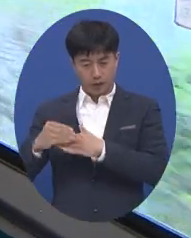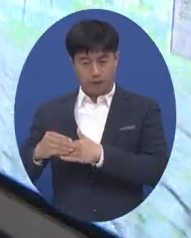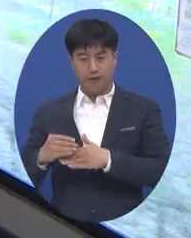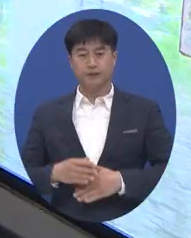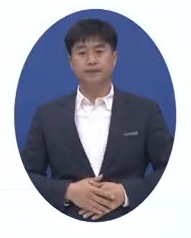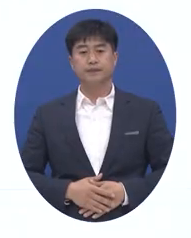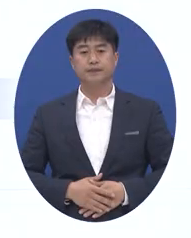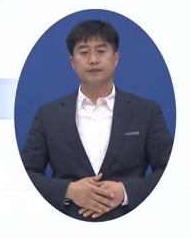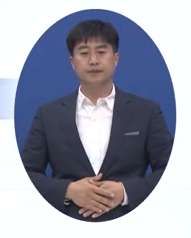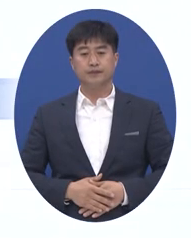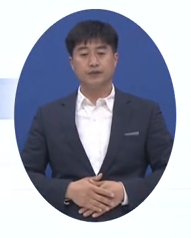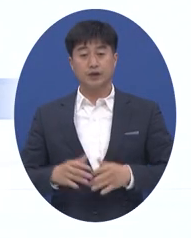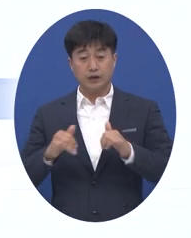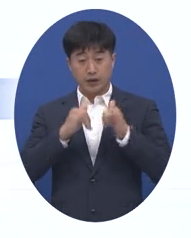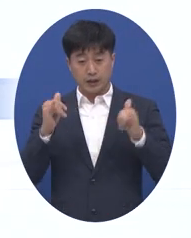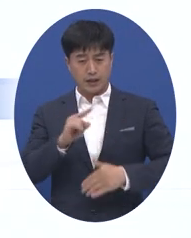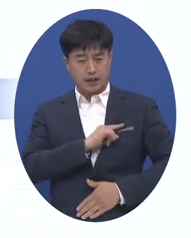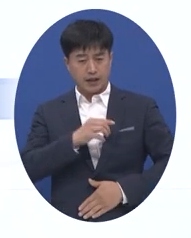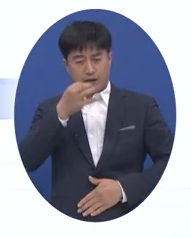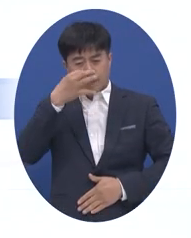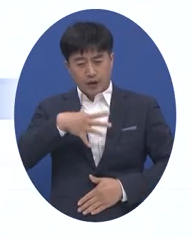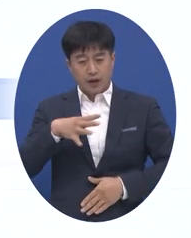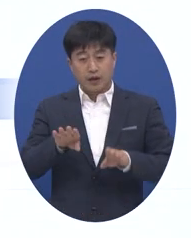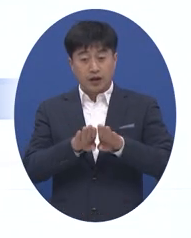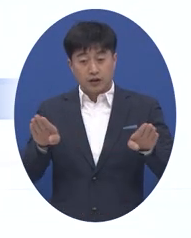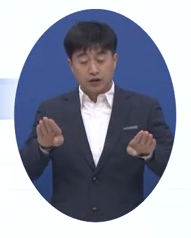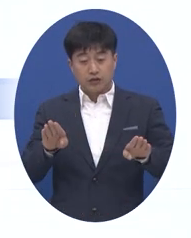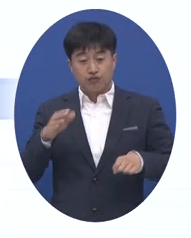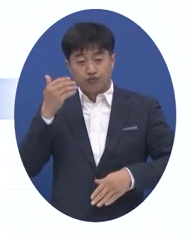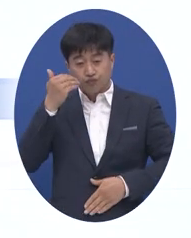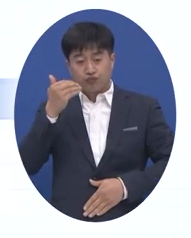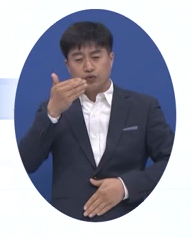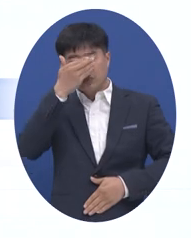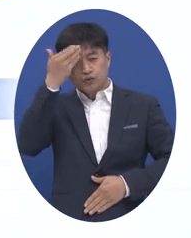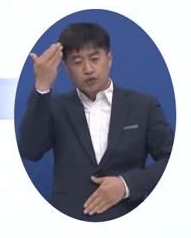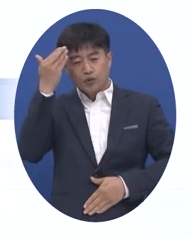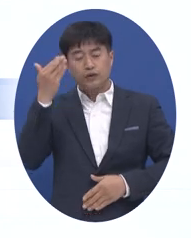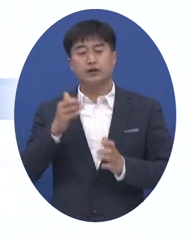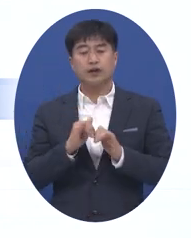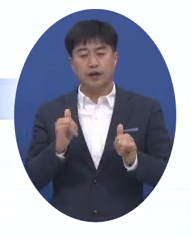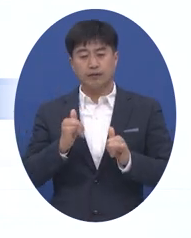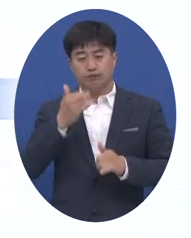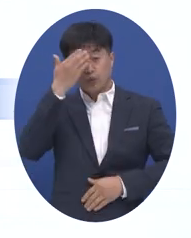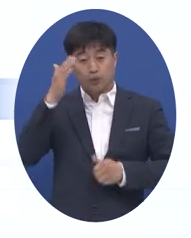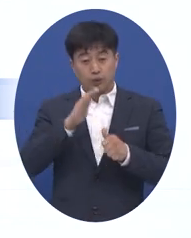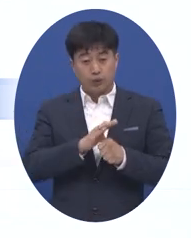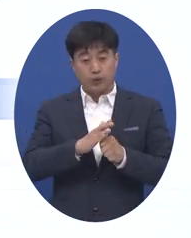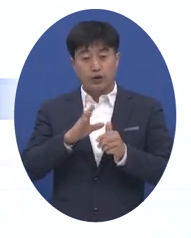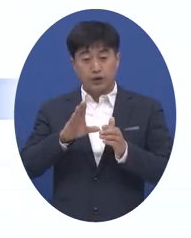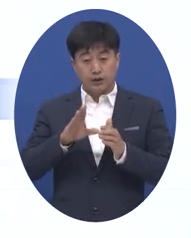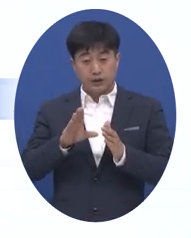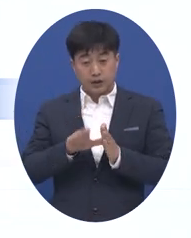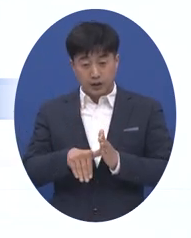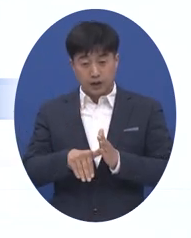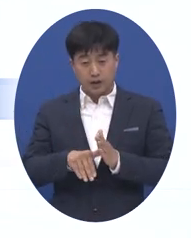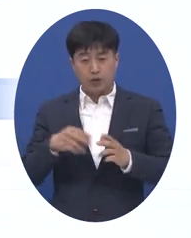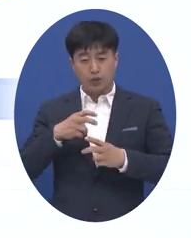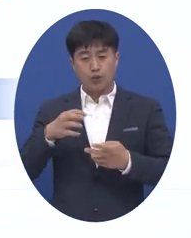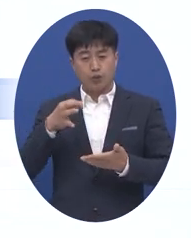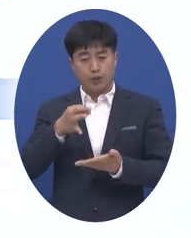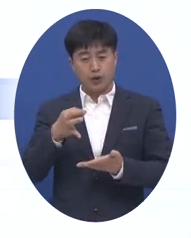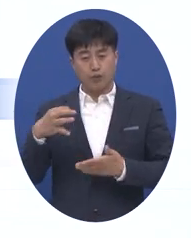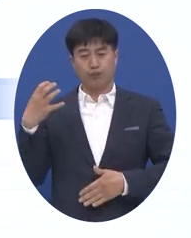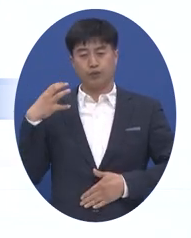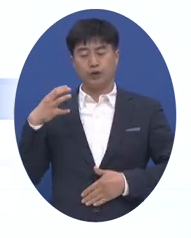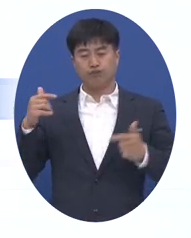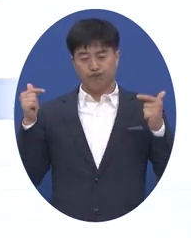반영됐습니다. 우리 사회에서 가장 힘든 계층이라고 할 수 있는 청년 또 청소년 세대들에게 교통비